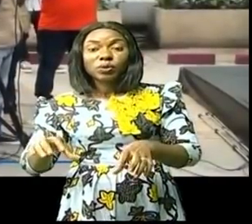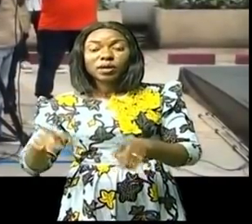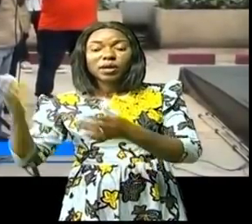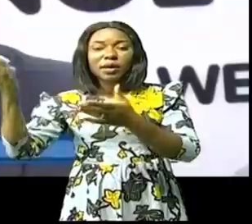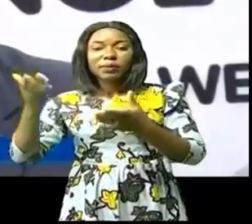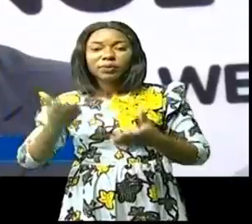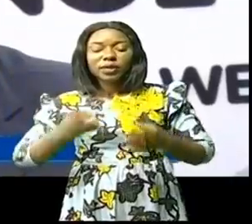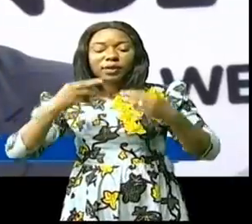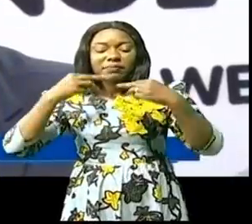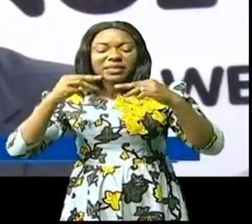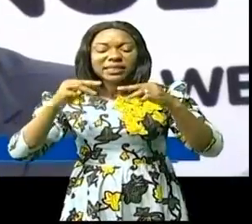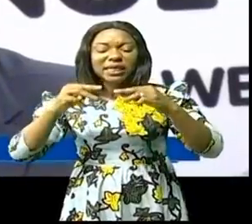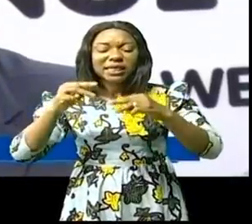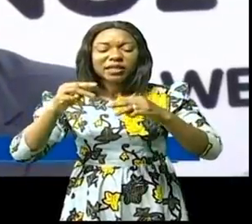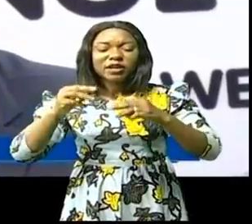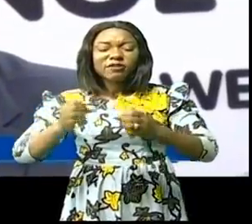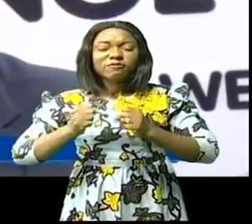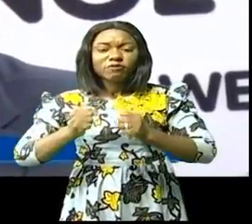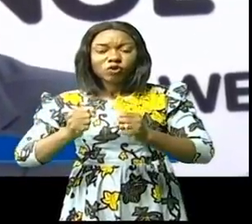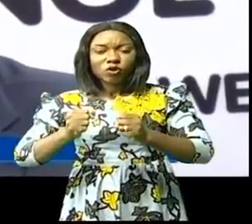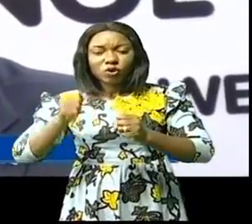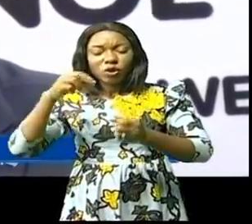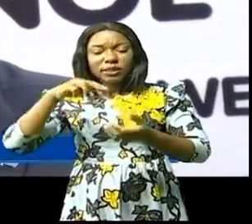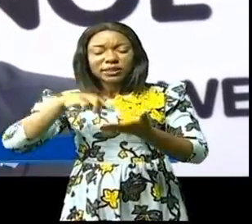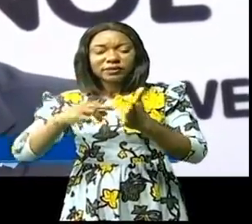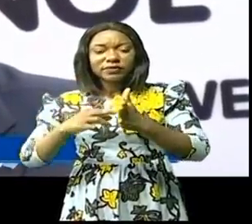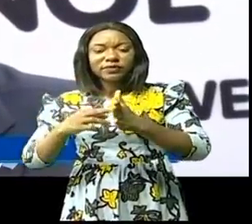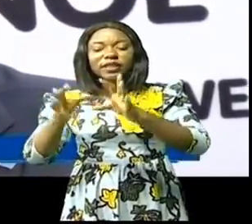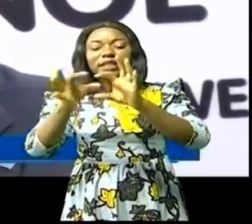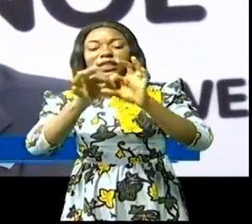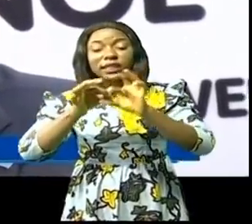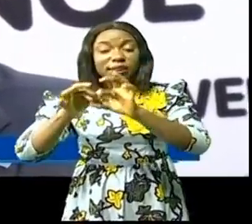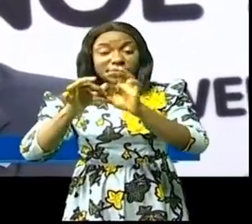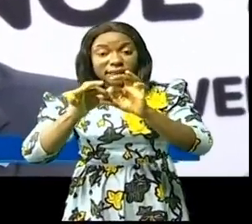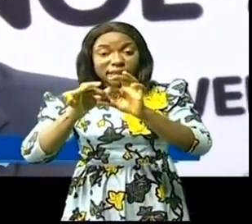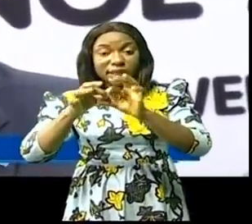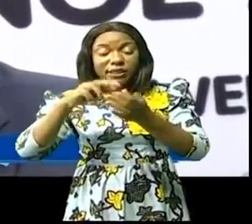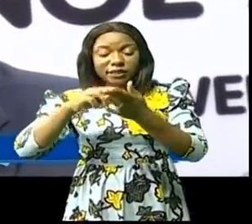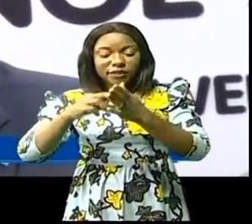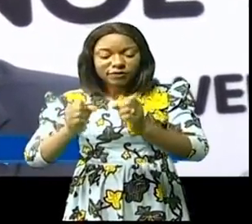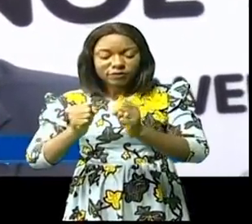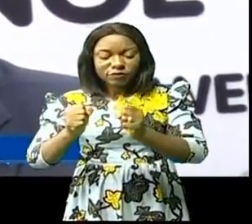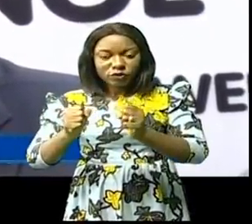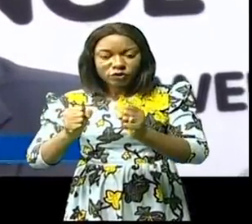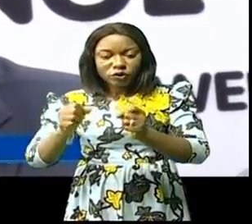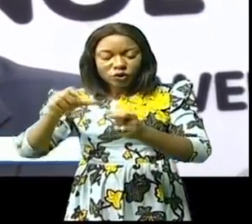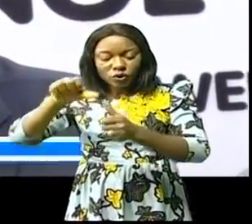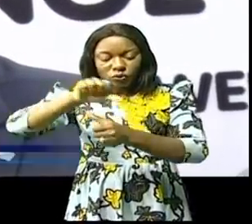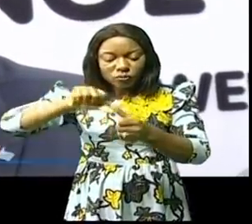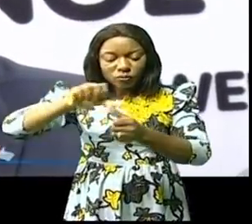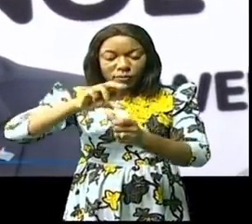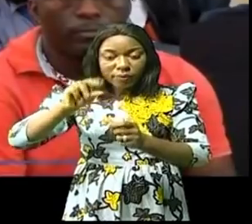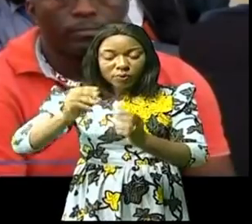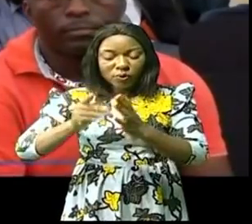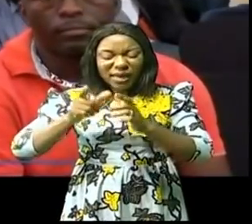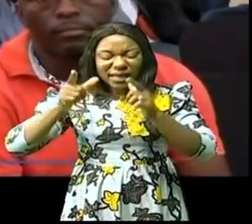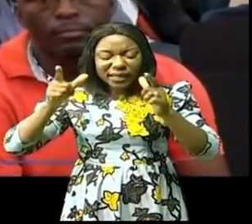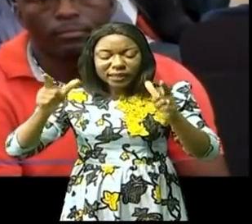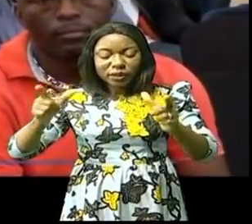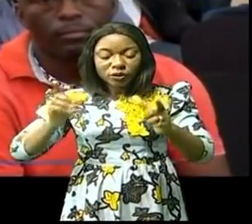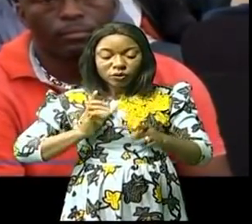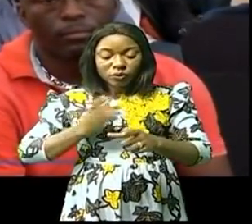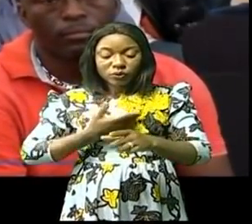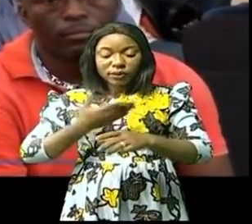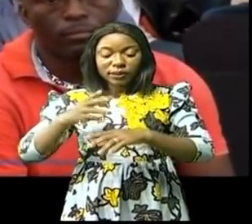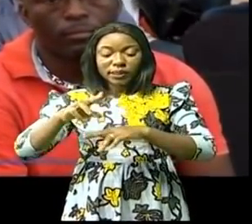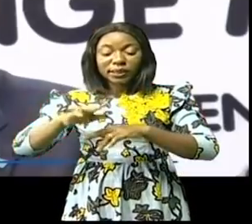un message fort et poignant qui est celui de l'unité, véritable force motrice et incontournable pour la grandeur de notre nation. Nous ne